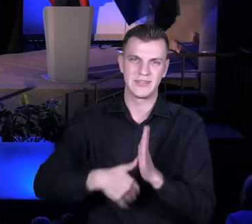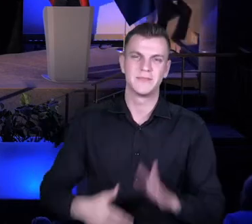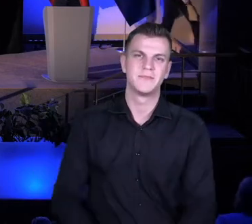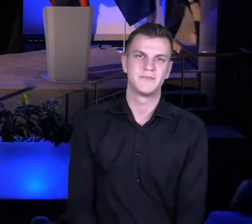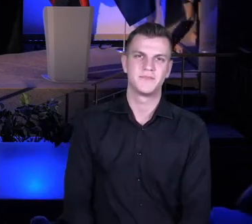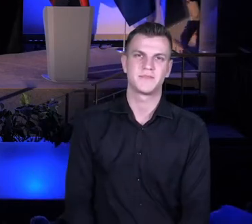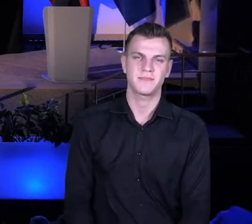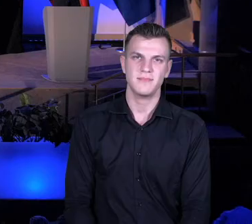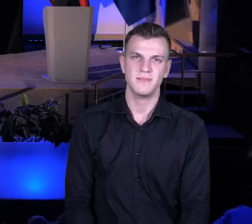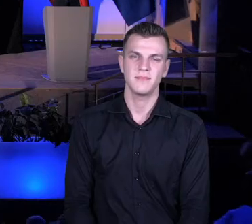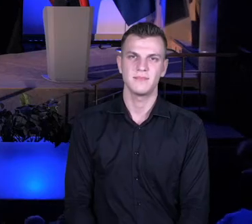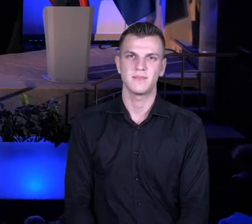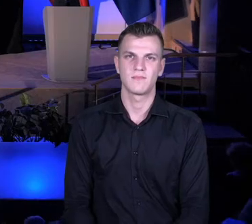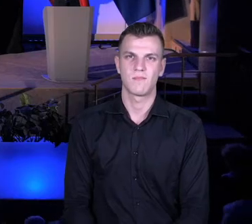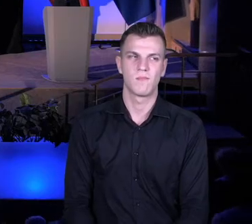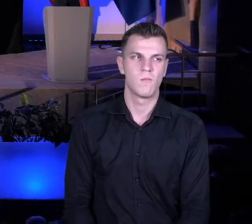też.